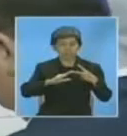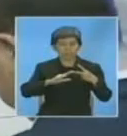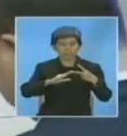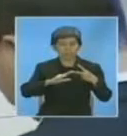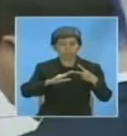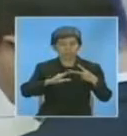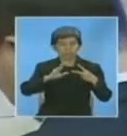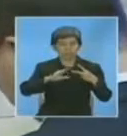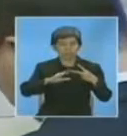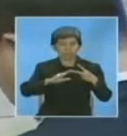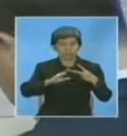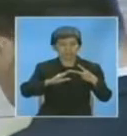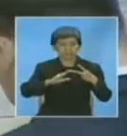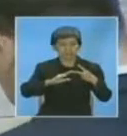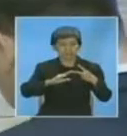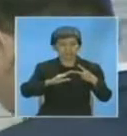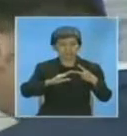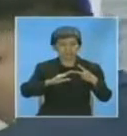สุรชัย